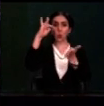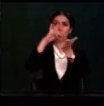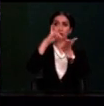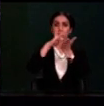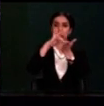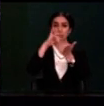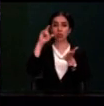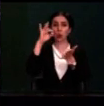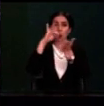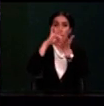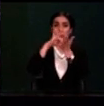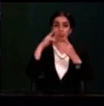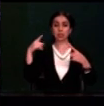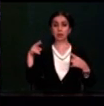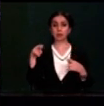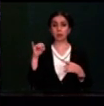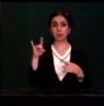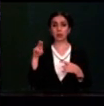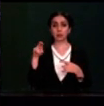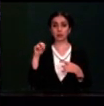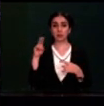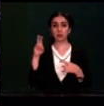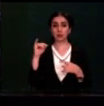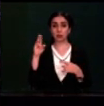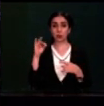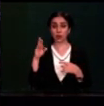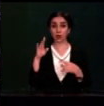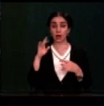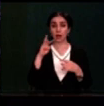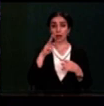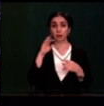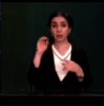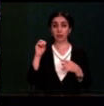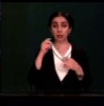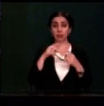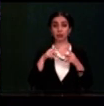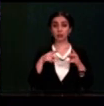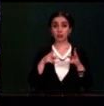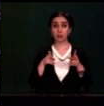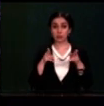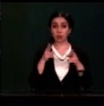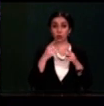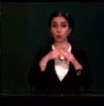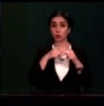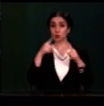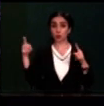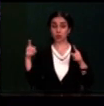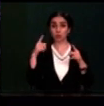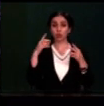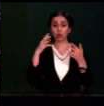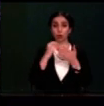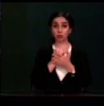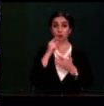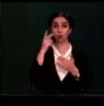gipotenuzaning o'rtasiga tushadi perpendikularimiz. MY kesmaning uzunligini topish uchun, ya'ni nuqtadan tekislikkacha